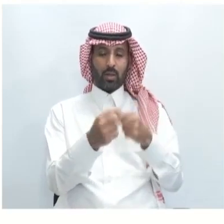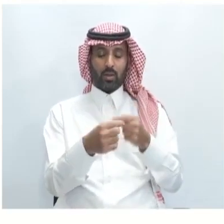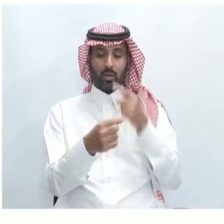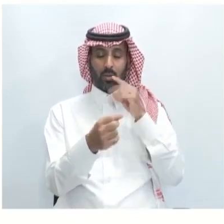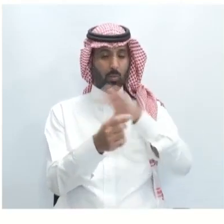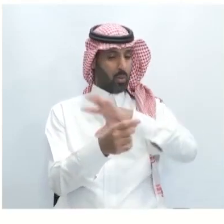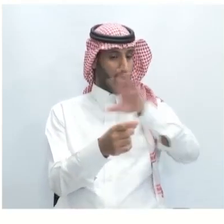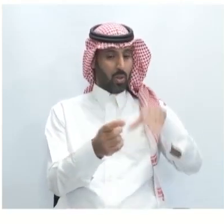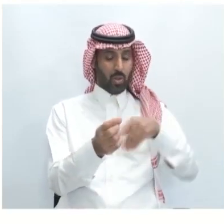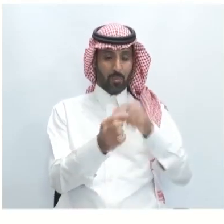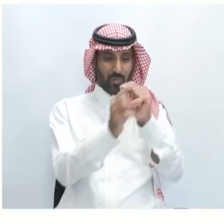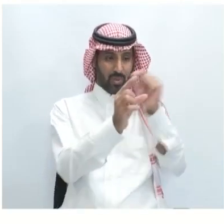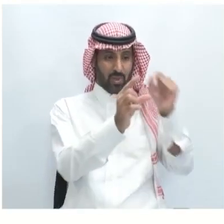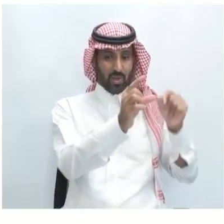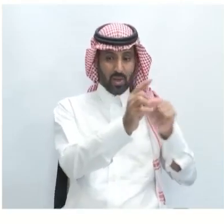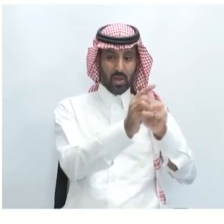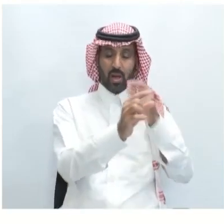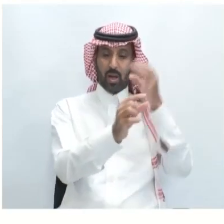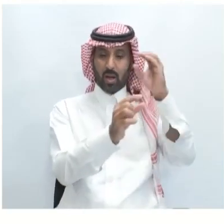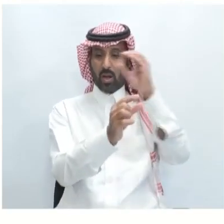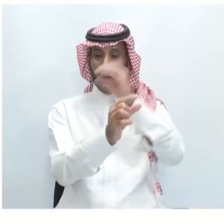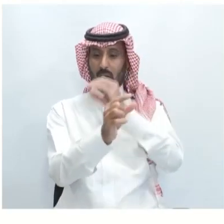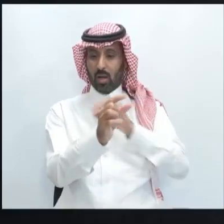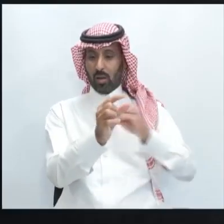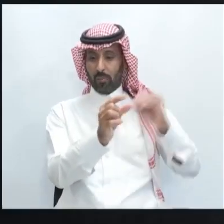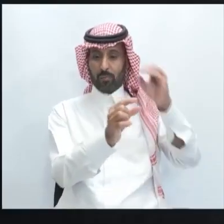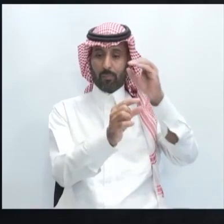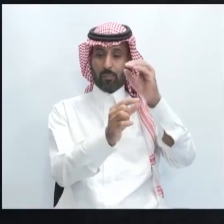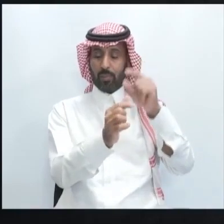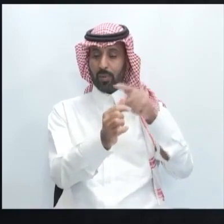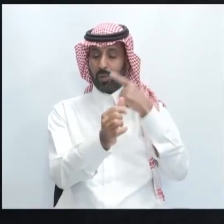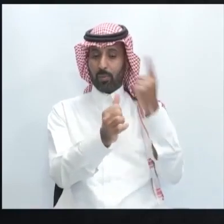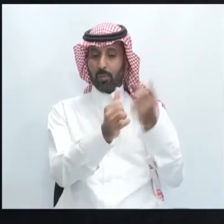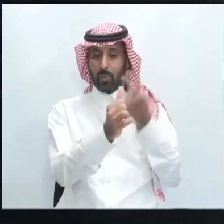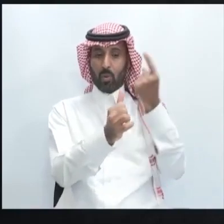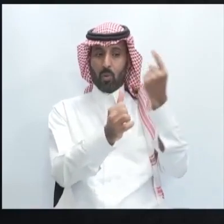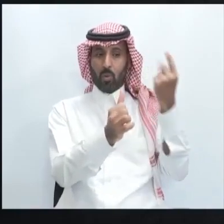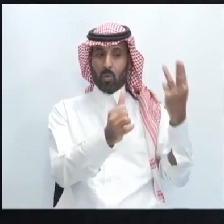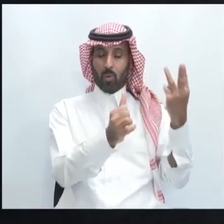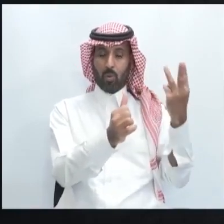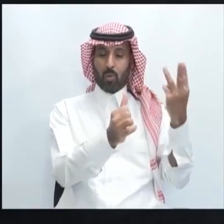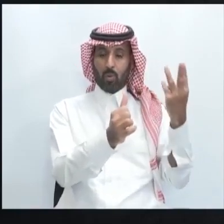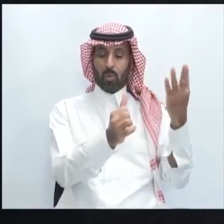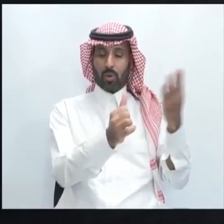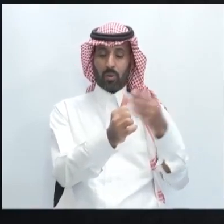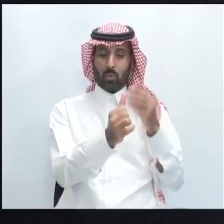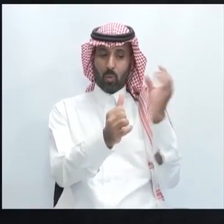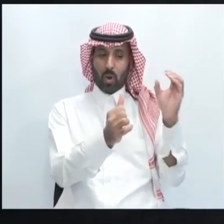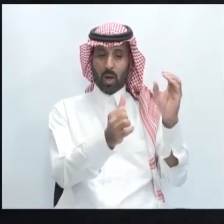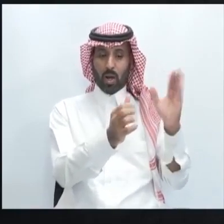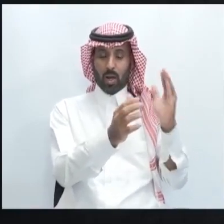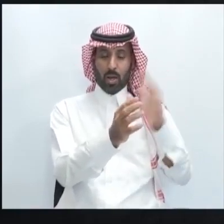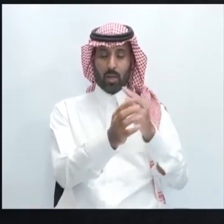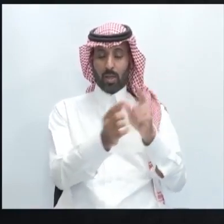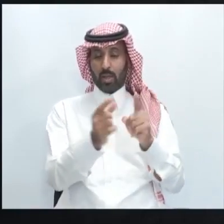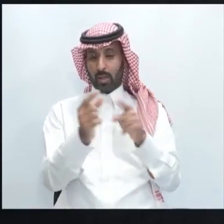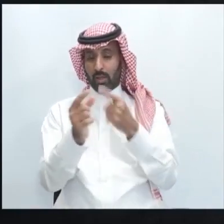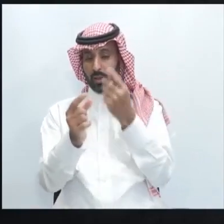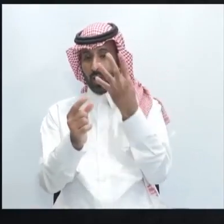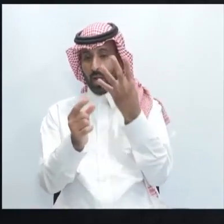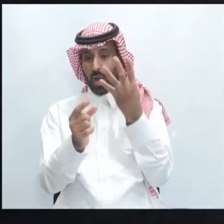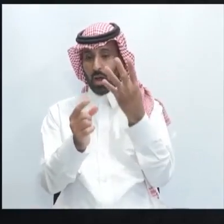معظم ذرات الكربون الاخرى اذا مجموعه الكربونيل ستكون على واحده من ذرات الكربون المجموعات